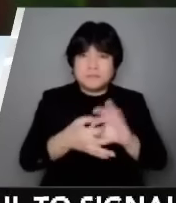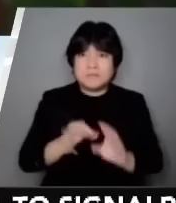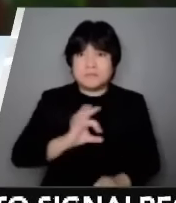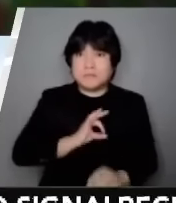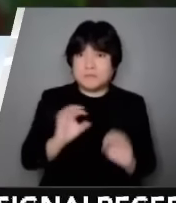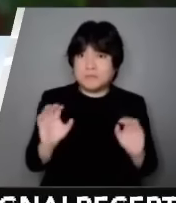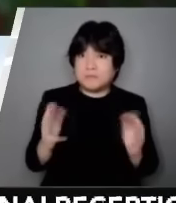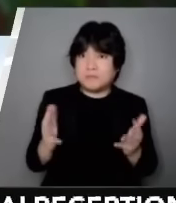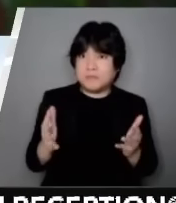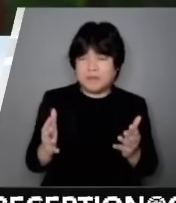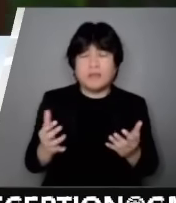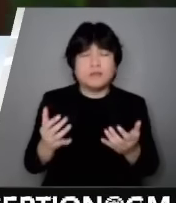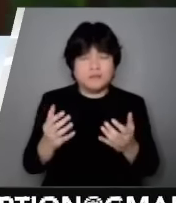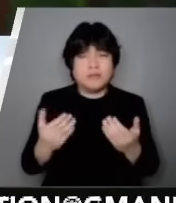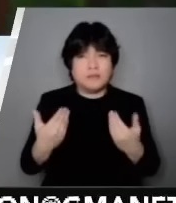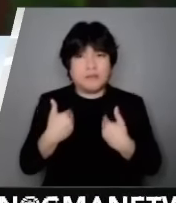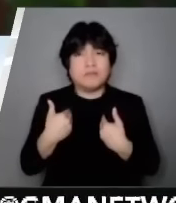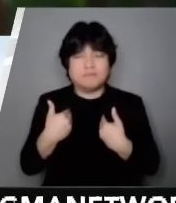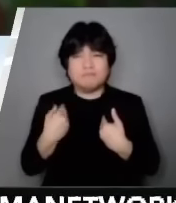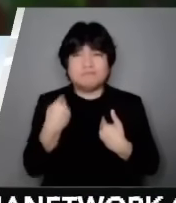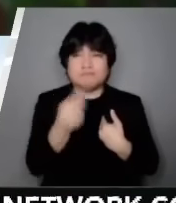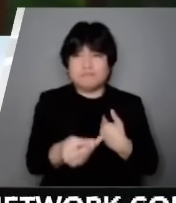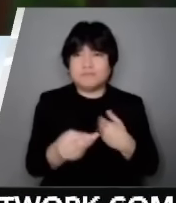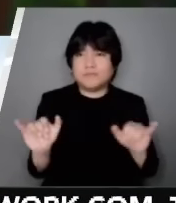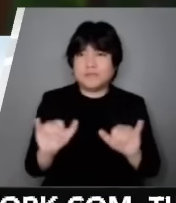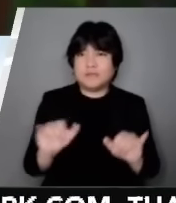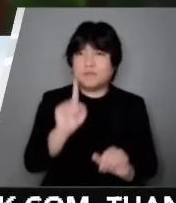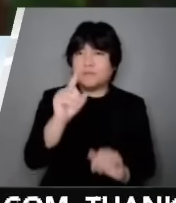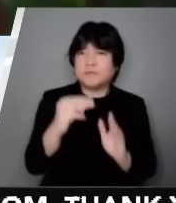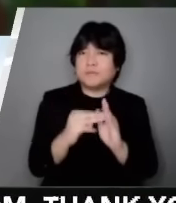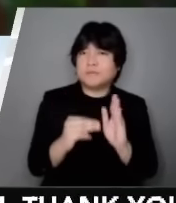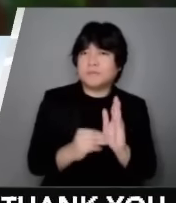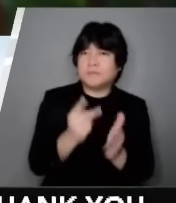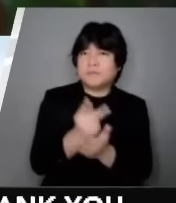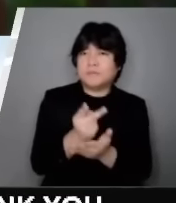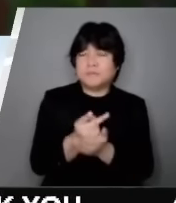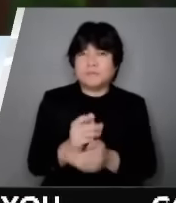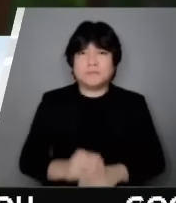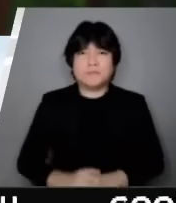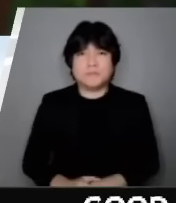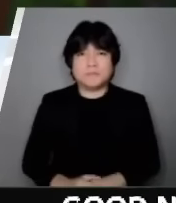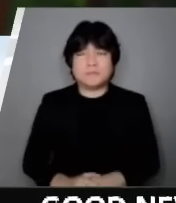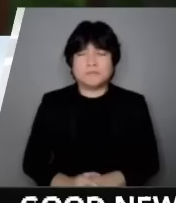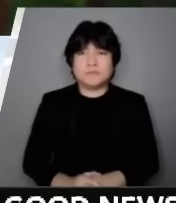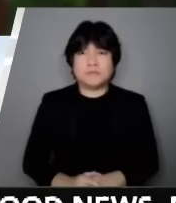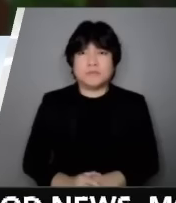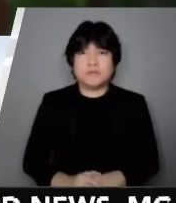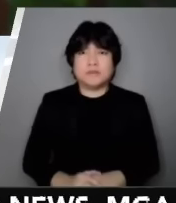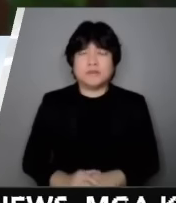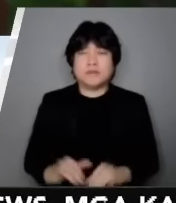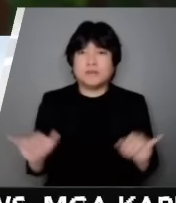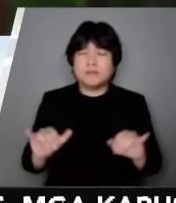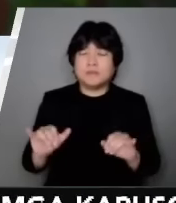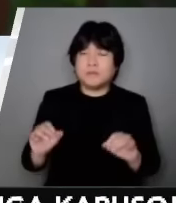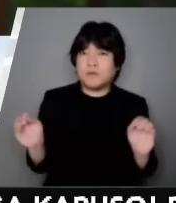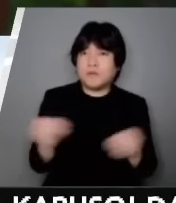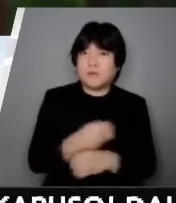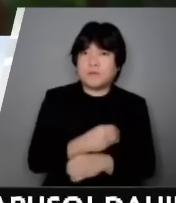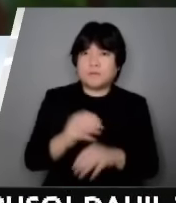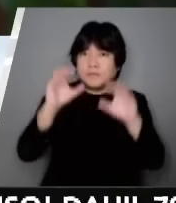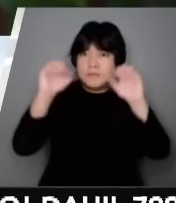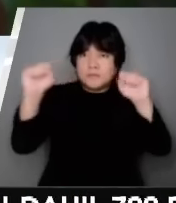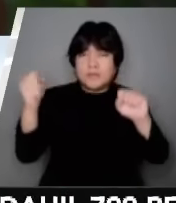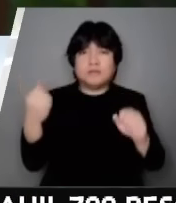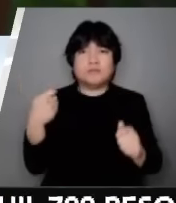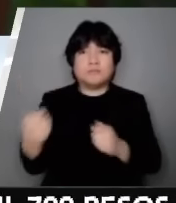Basta nag-Olympian, bigyan natin tigi 1 million, imamatch pa ng Office of the President yung bibigay mo. Para at